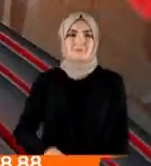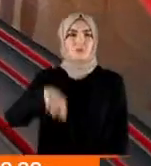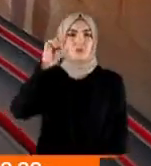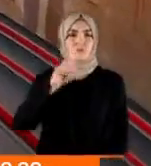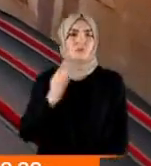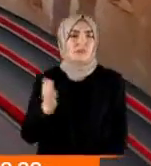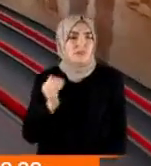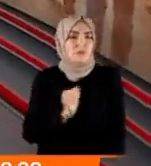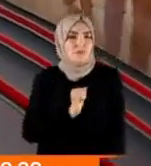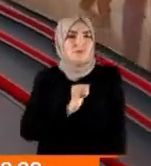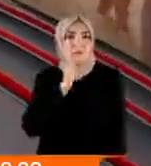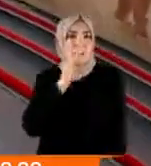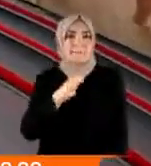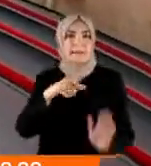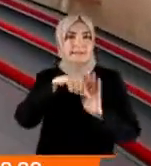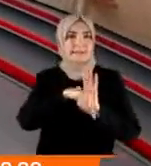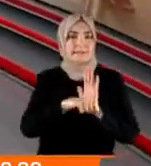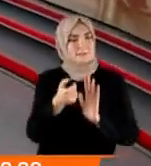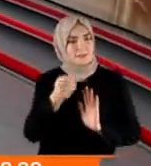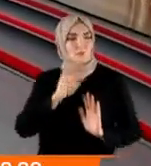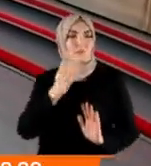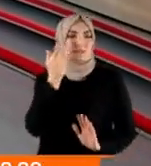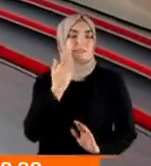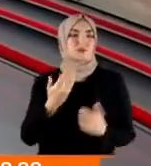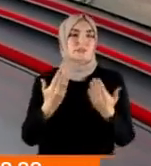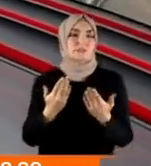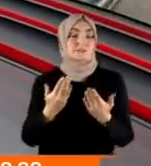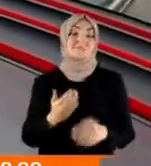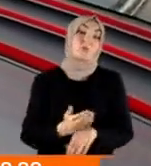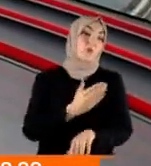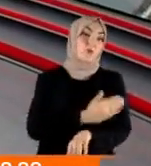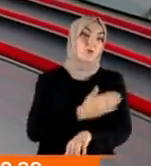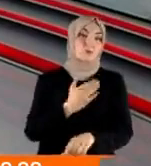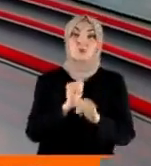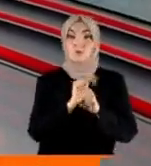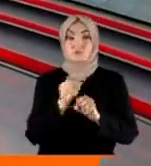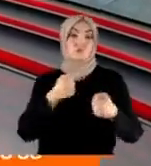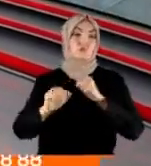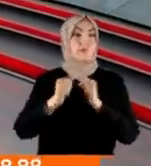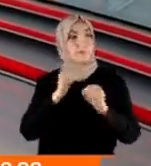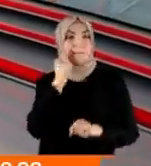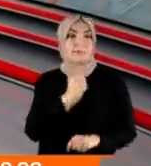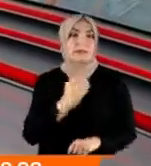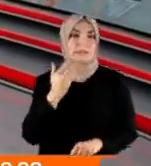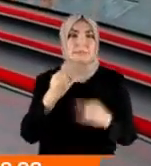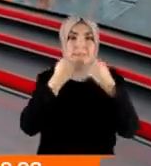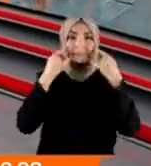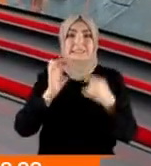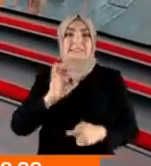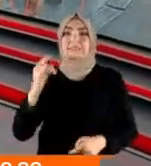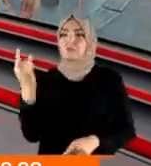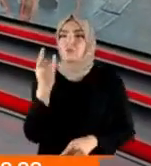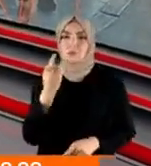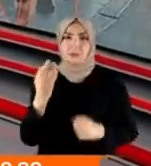Günün en korkunç haberinin detaylarını birazdan izleyeceksiniz. Önce koronavirüste mücadele. Maskesiz dolaşmanın ve yasak alanlarda sigara